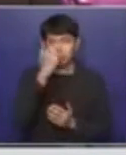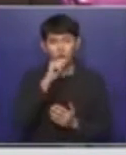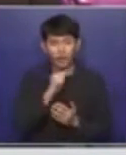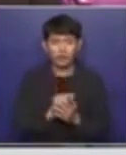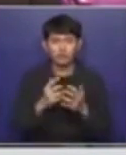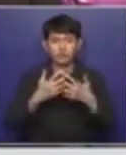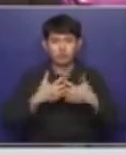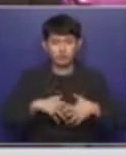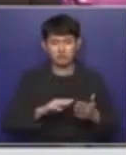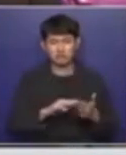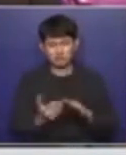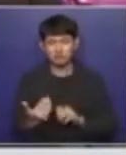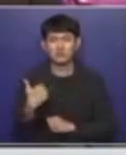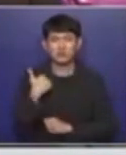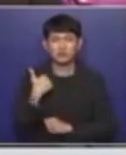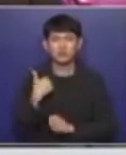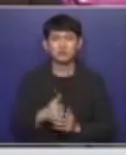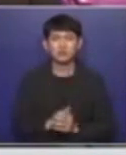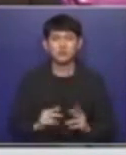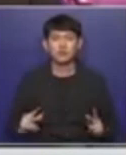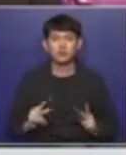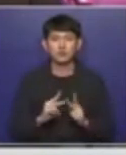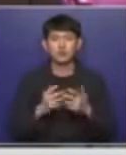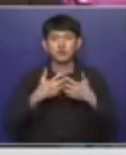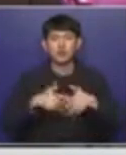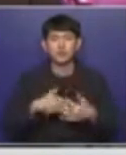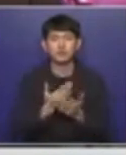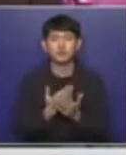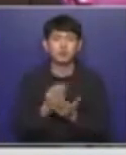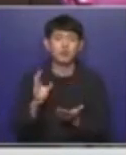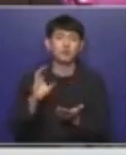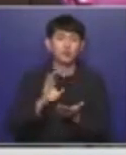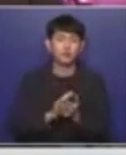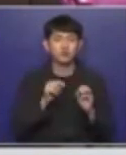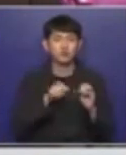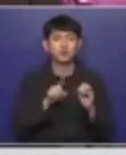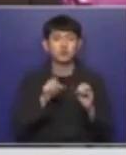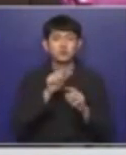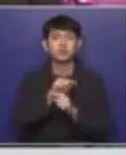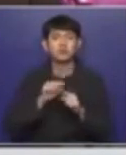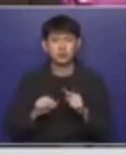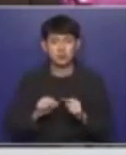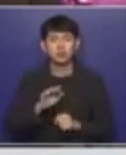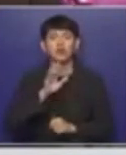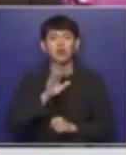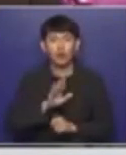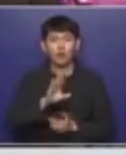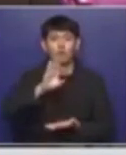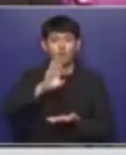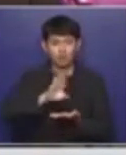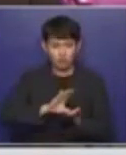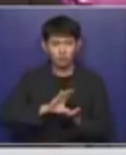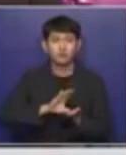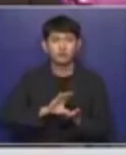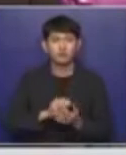ก็ล้มหายตายจากไปเยอะกระทรวงอุตสาหกรรมนี้ได้รับงบประมาณเพียง 0.1% นะครับของงบประมาณทั้งหม